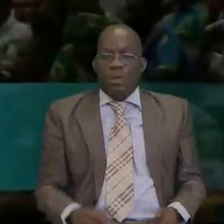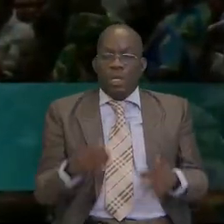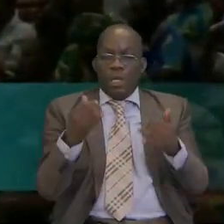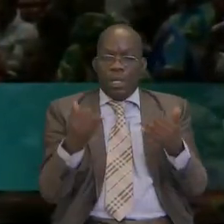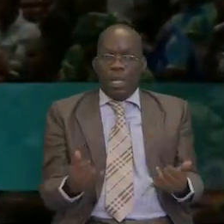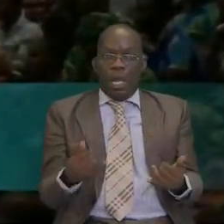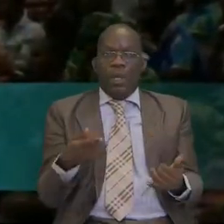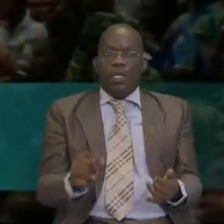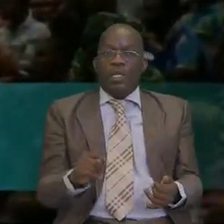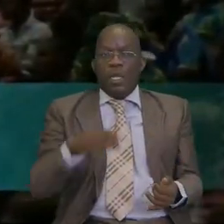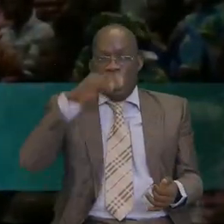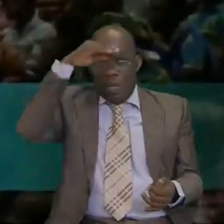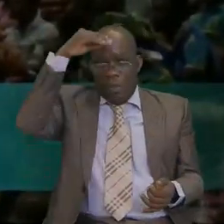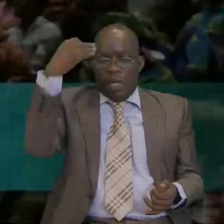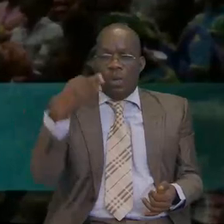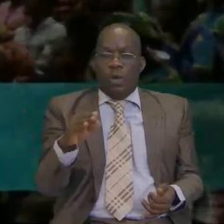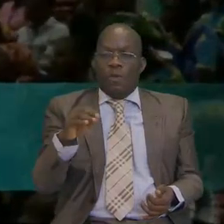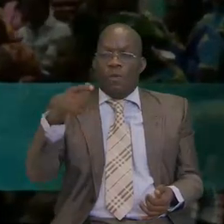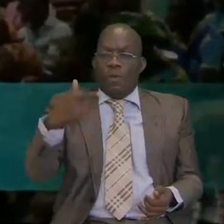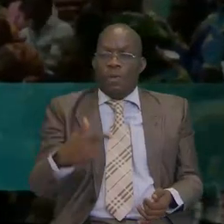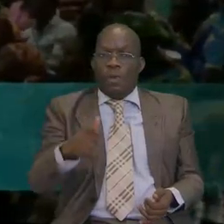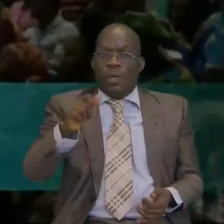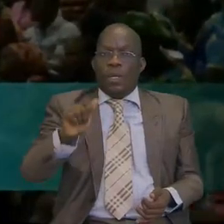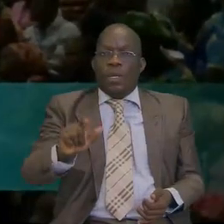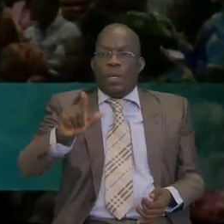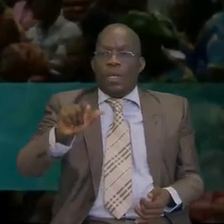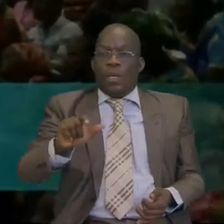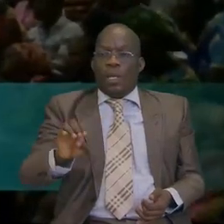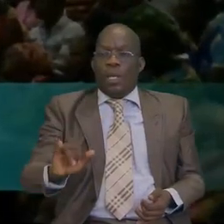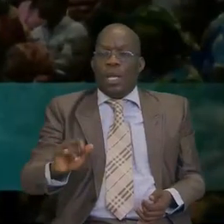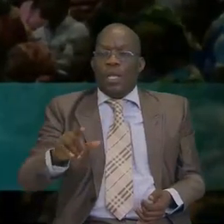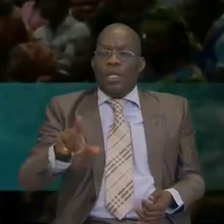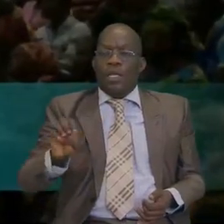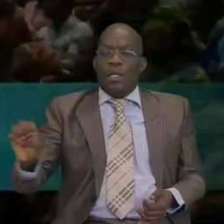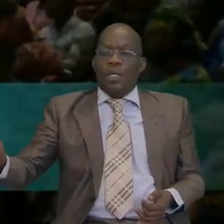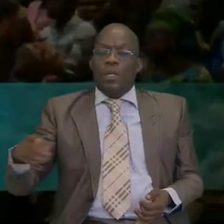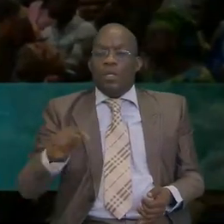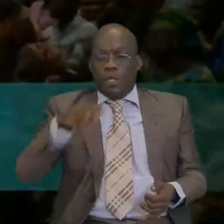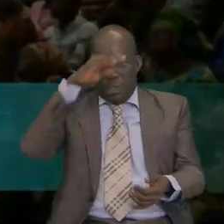Maintenant, l'homme de Galilée, le Fils de Dieu, le Fils de l'homme,